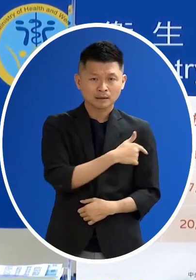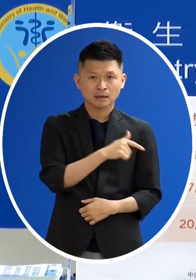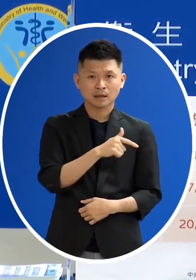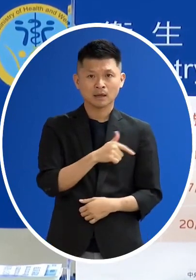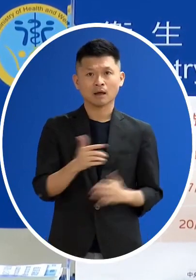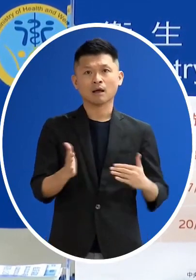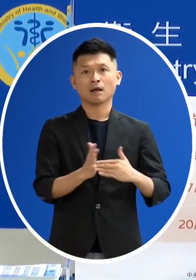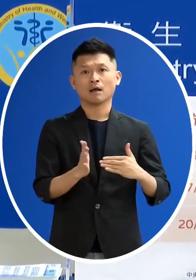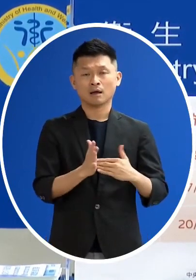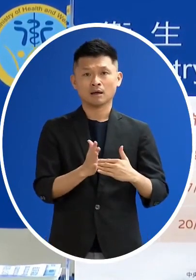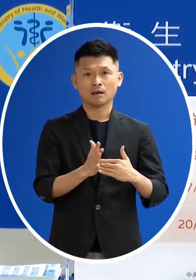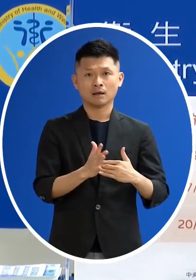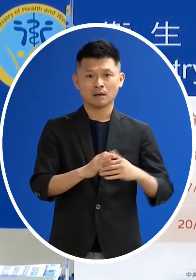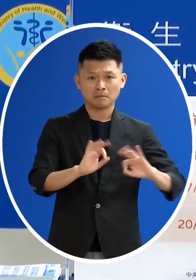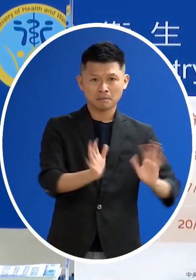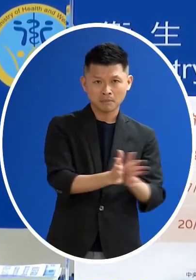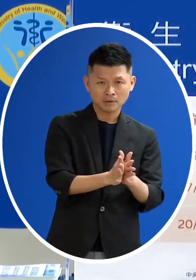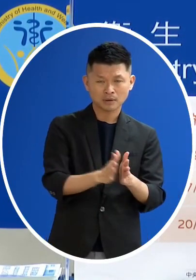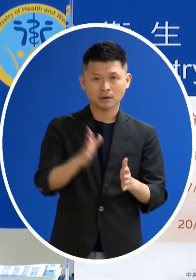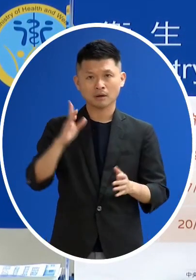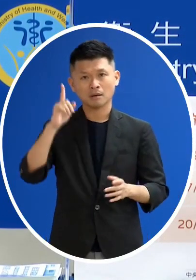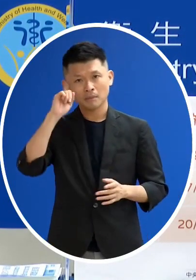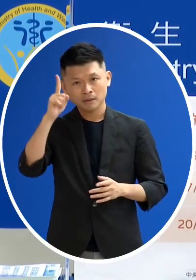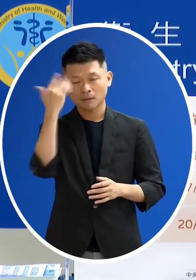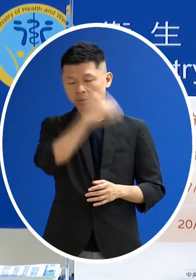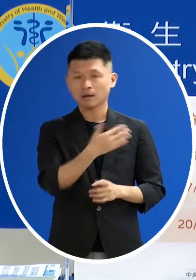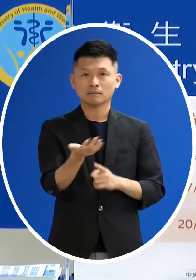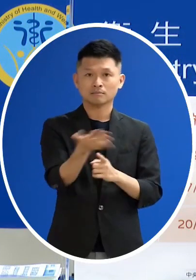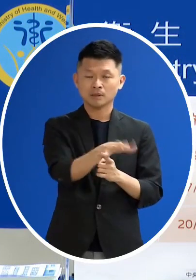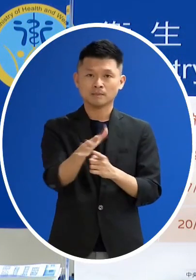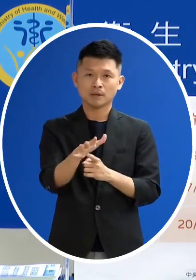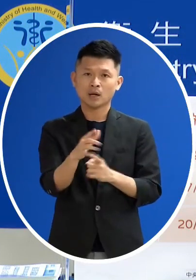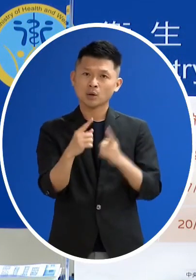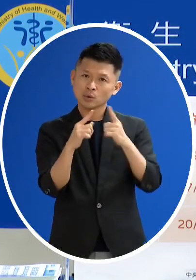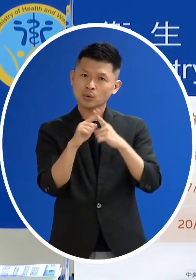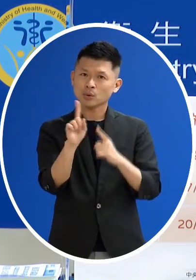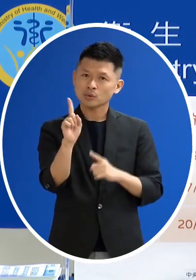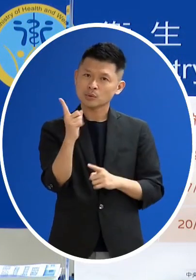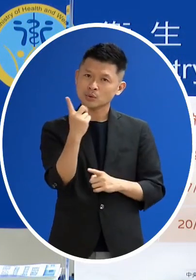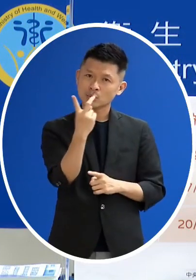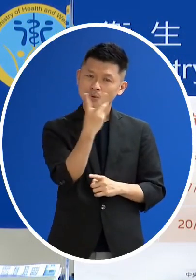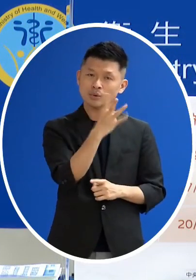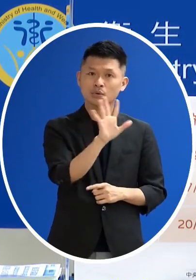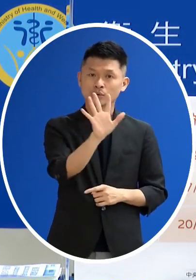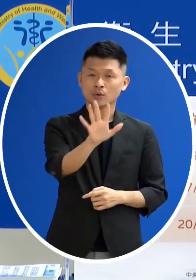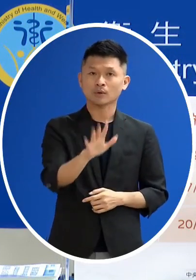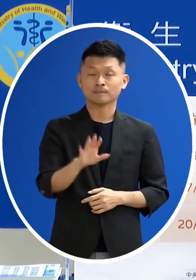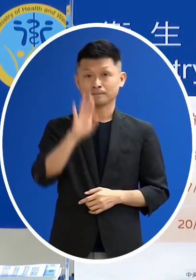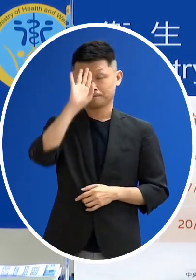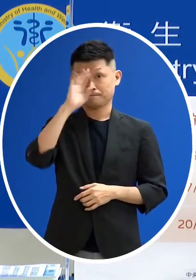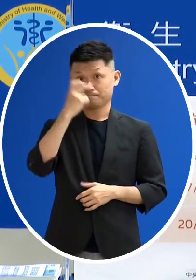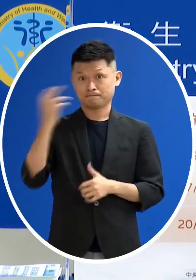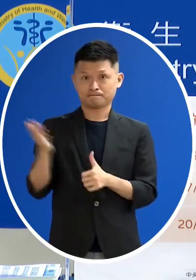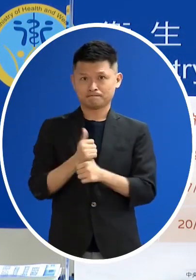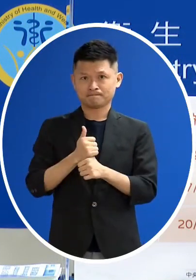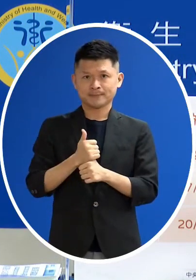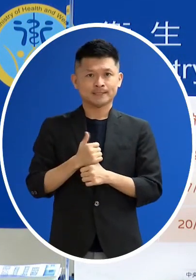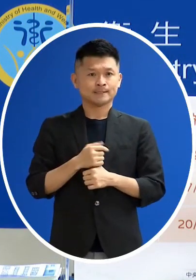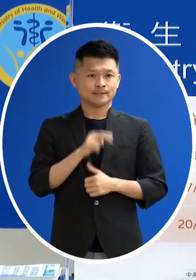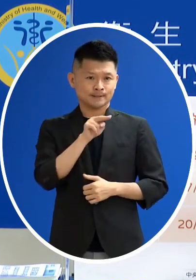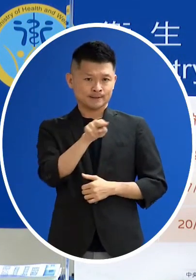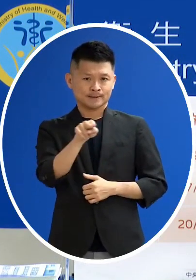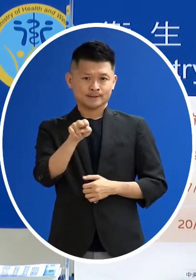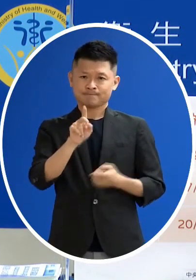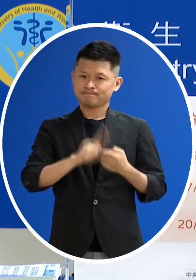苗以后，当天或隔天就猝死的状况嘛，所以，机关署其实有召集了疫苗